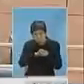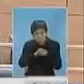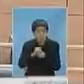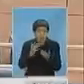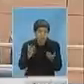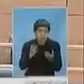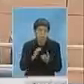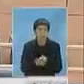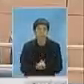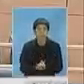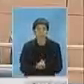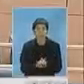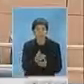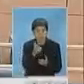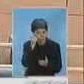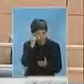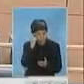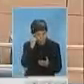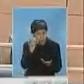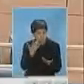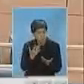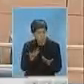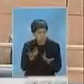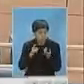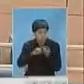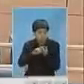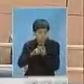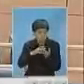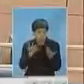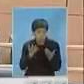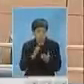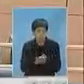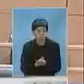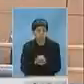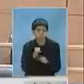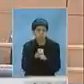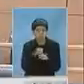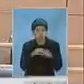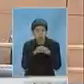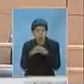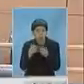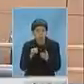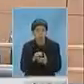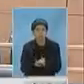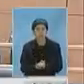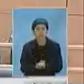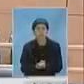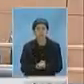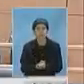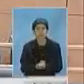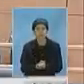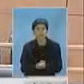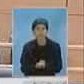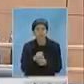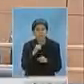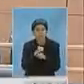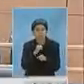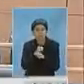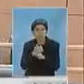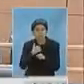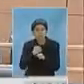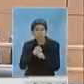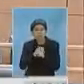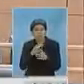ยังไงฮะท่านรู้เห็นเป็นใจกันหรือไม่ท่านขนคนให้กันหรือเปล่าท่านสมประโยชน์สม